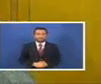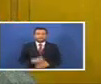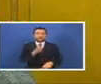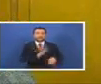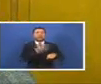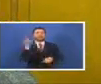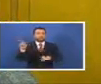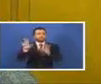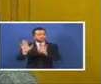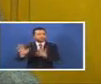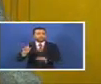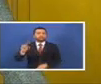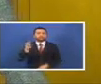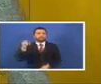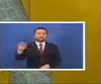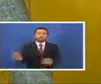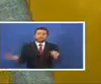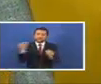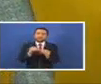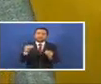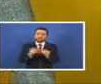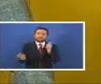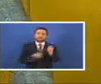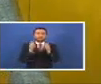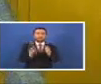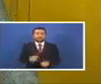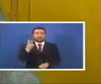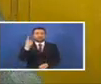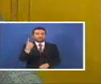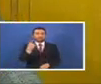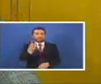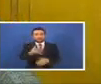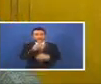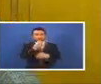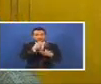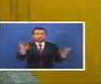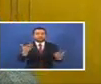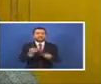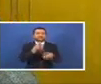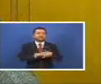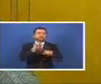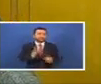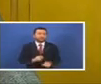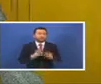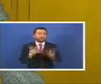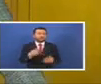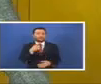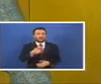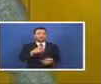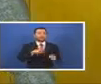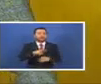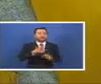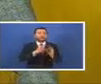Elleşmeyin bulsunlar. Çırpınıp duruyorlar. Bir tek çare olacak işleri yapmıyorlar. Çare